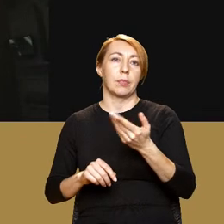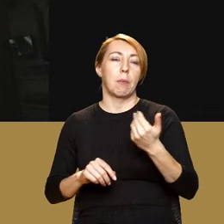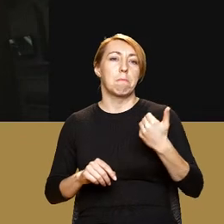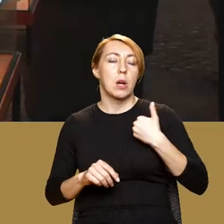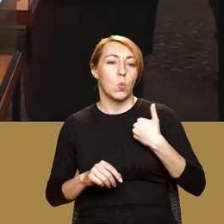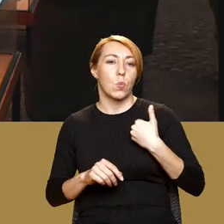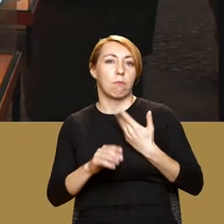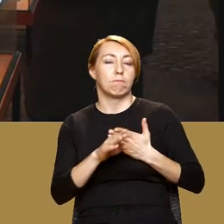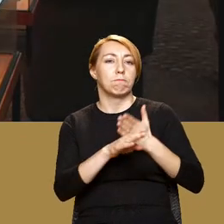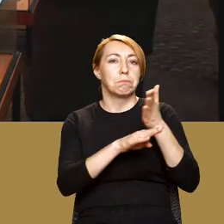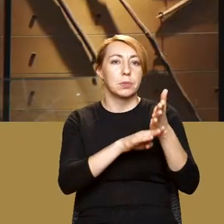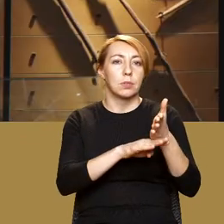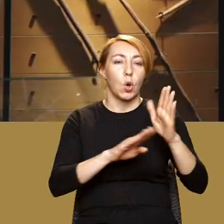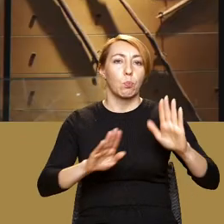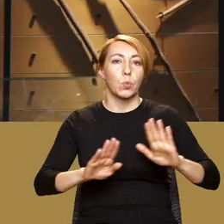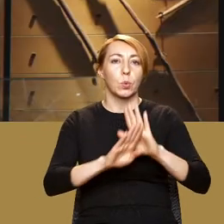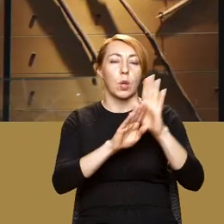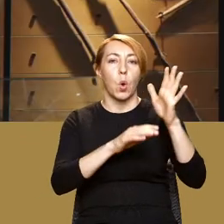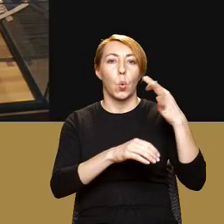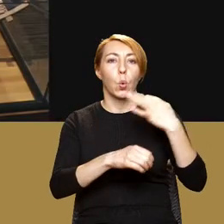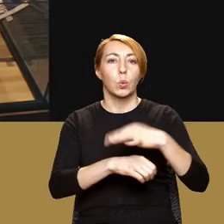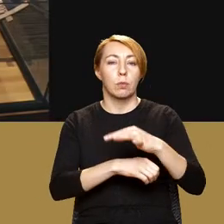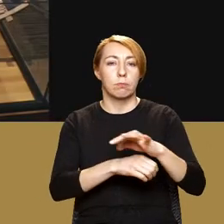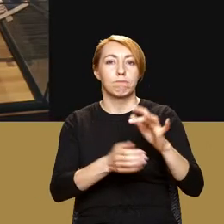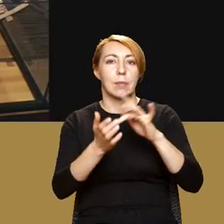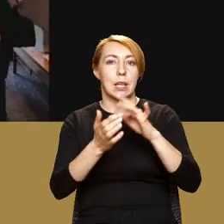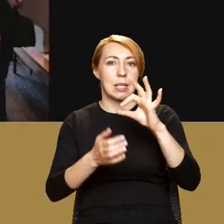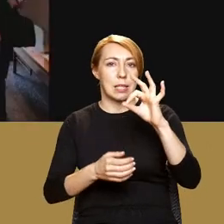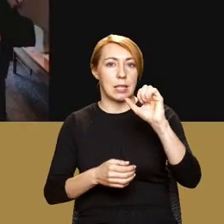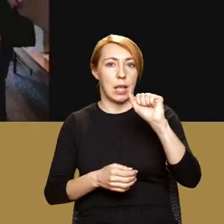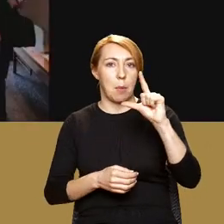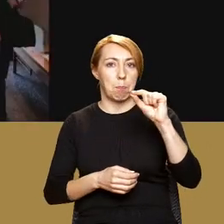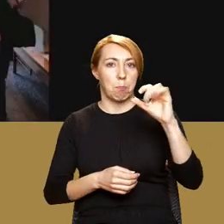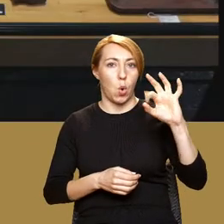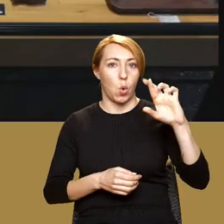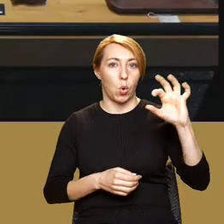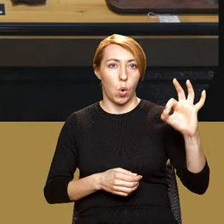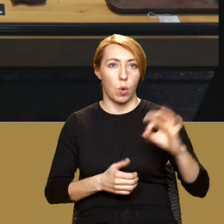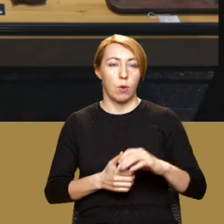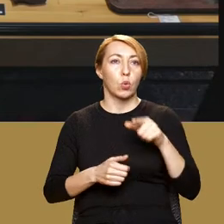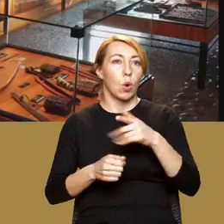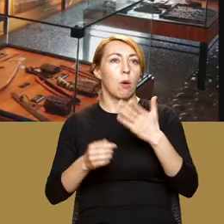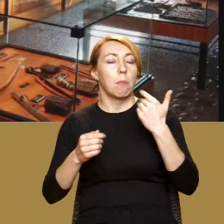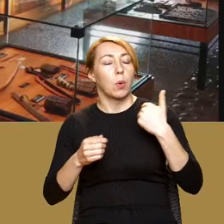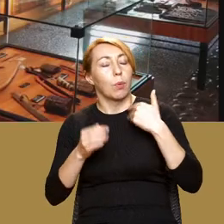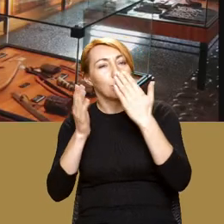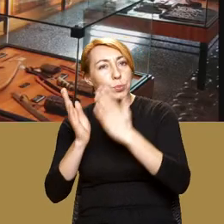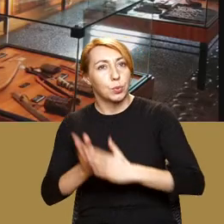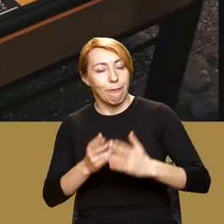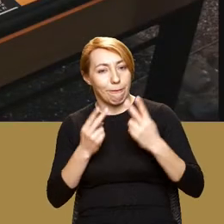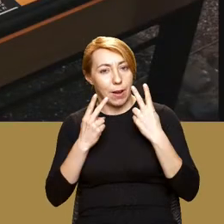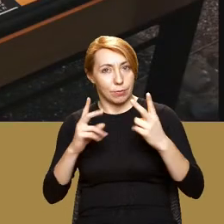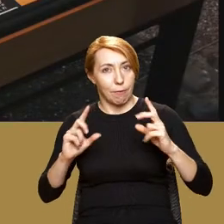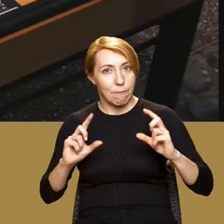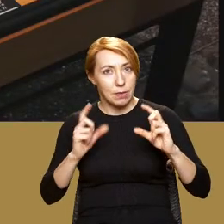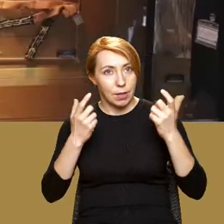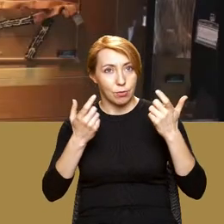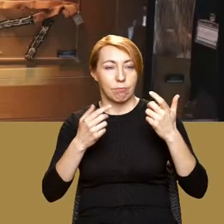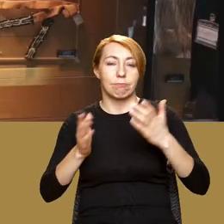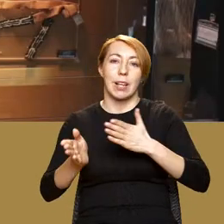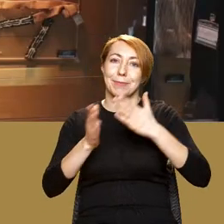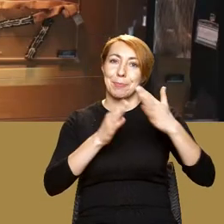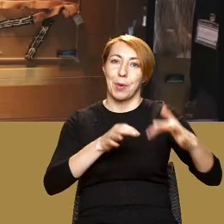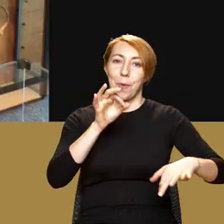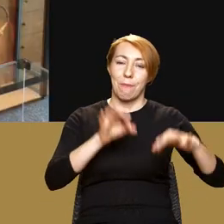Byłyśmy również w Muzeum Uniwersytetu w Sapporo. To było przygotowanie do ważnego wydarzenia, jakim była kolejna